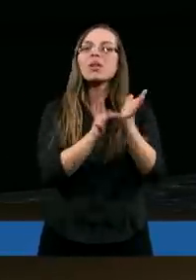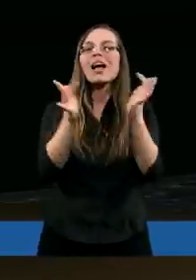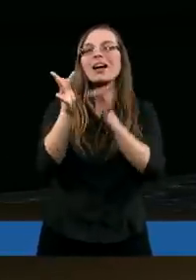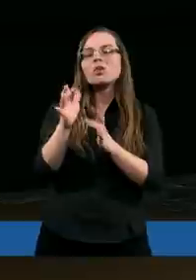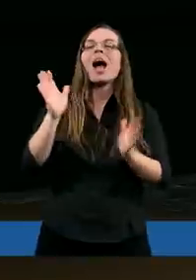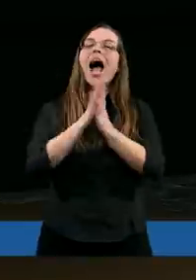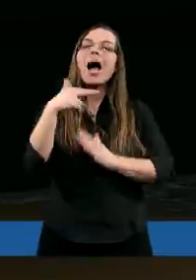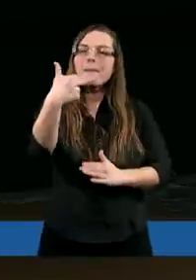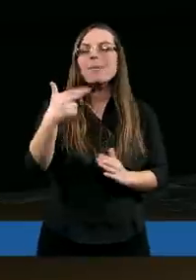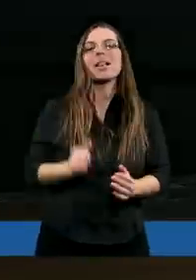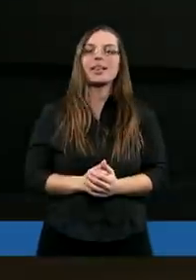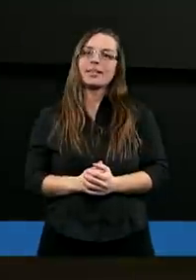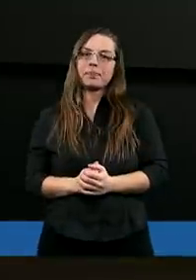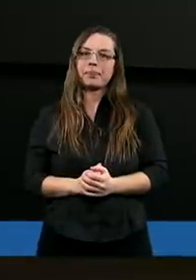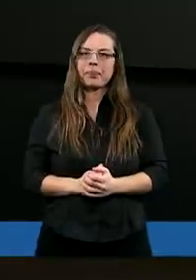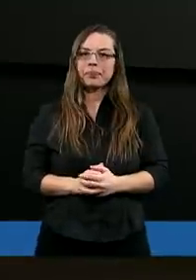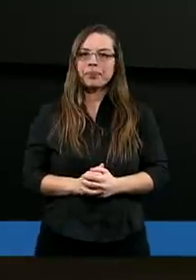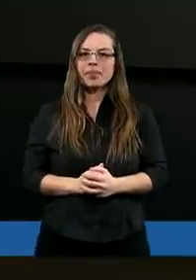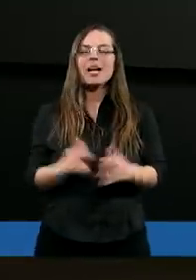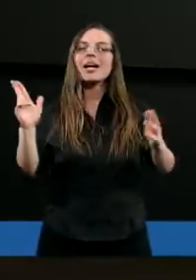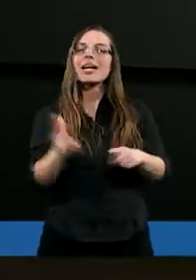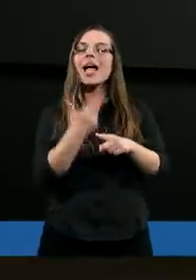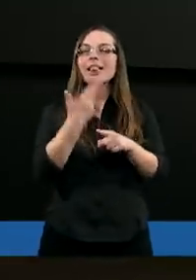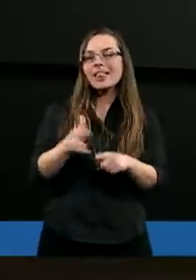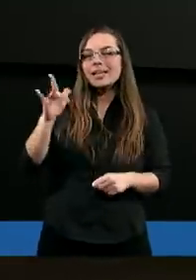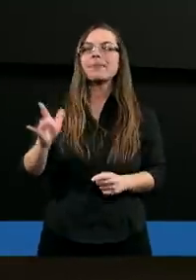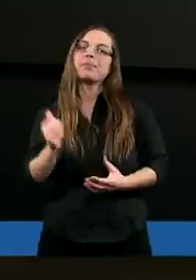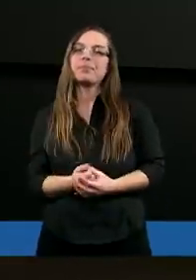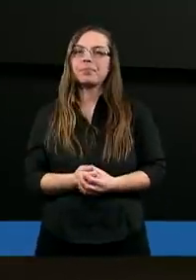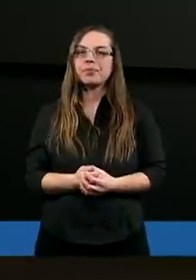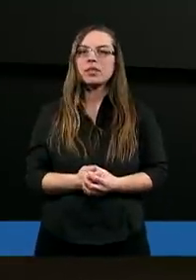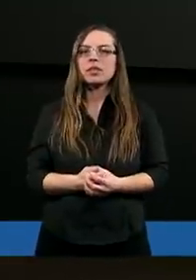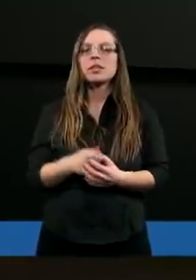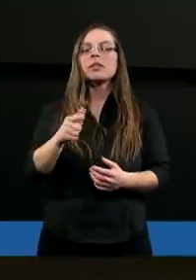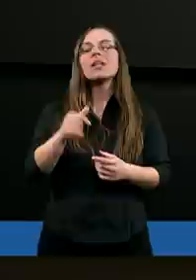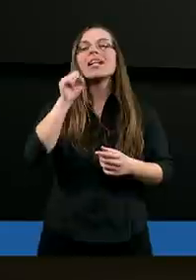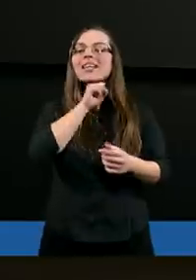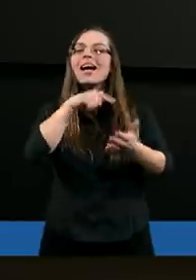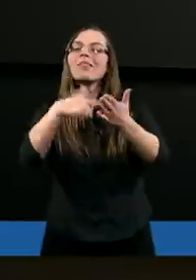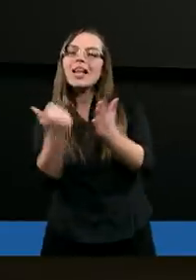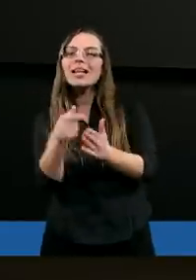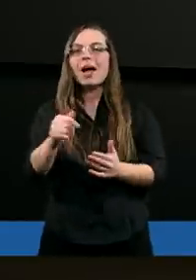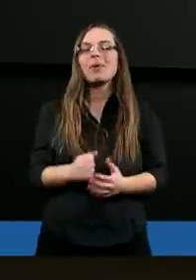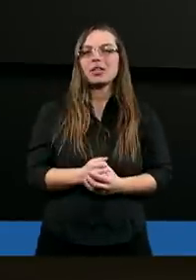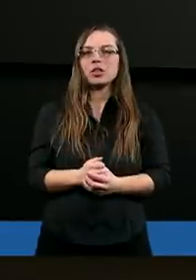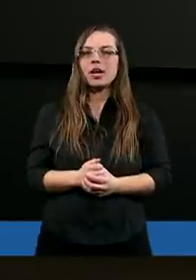Chrystusa. Amen. Amen. Kiedy prorocy w Starym Testamencie